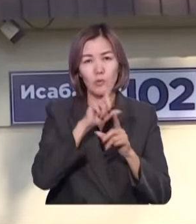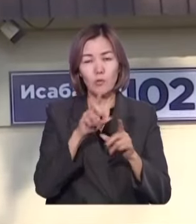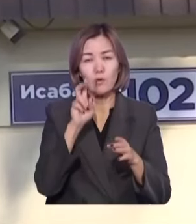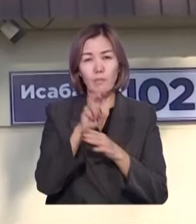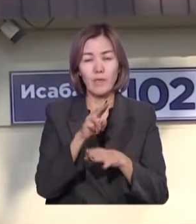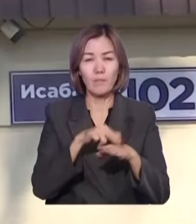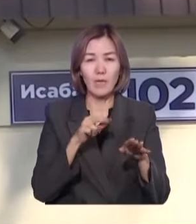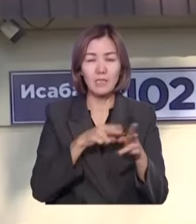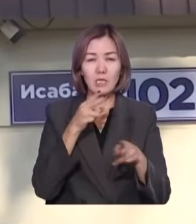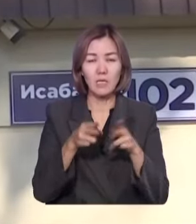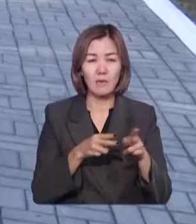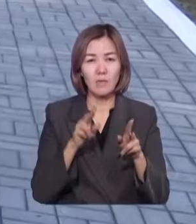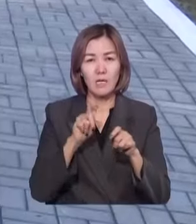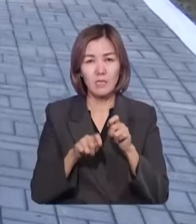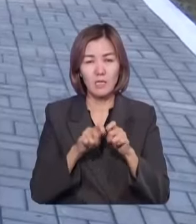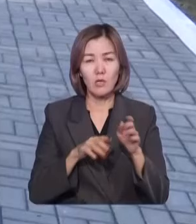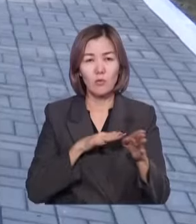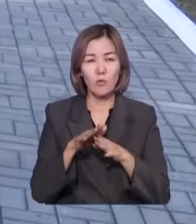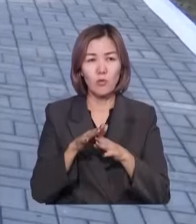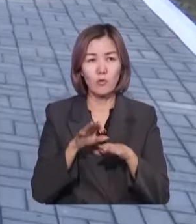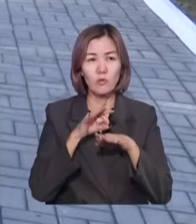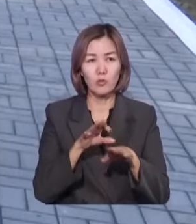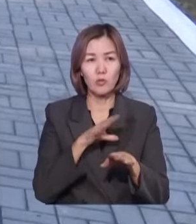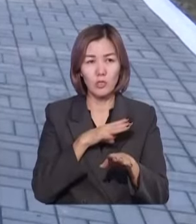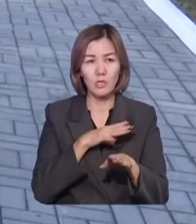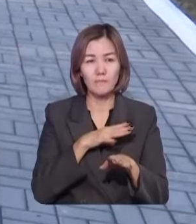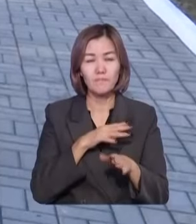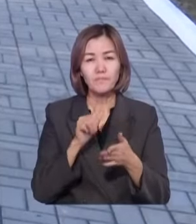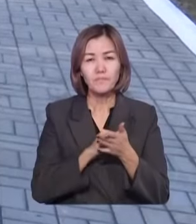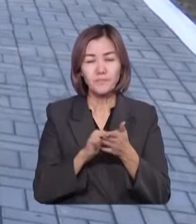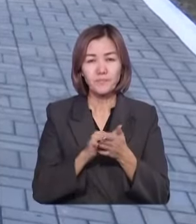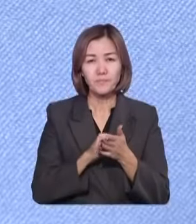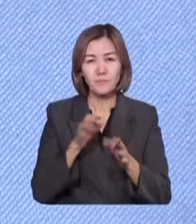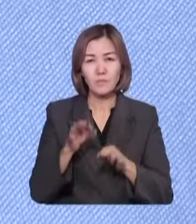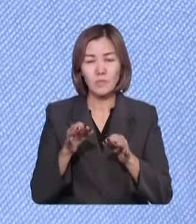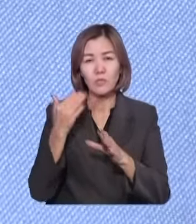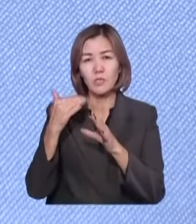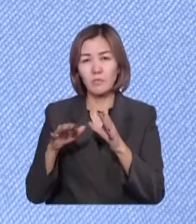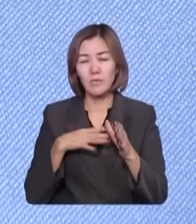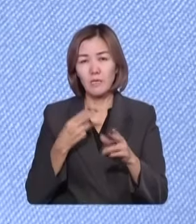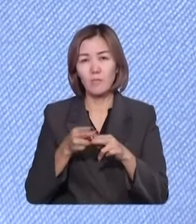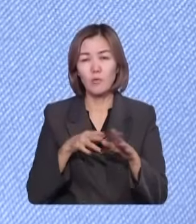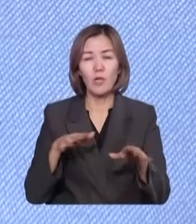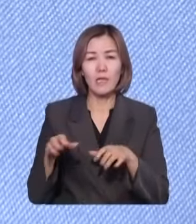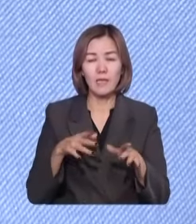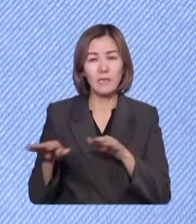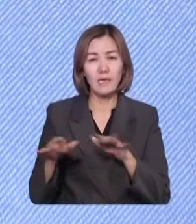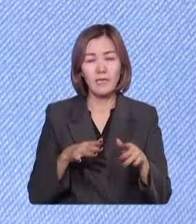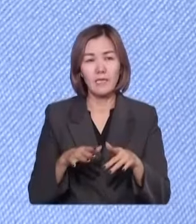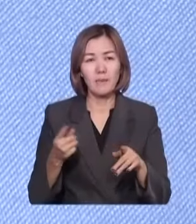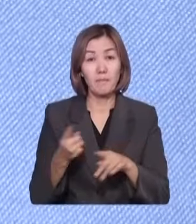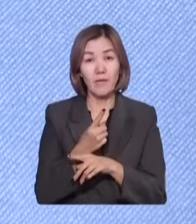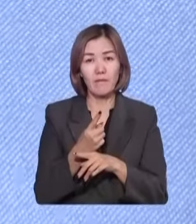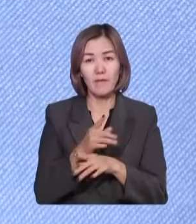Полиция шағымдар бойынша тергеу амалдарын толықтай жүргізіпті. Құжаттарды сотқа жіберген. Тіпті бұл алаяқтық әрекеті